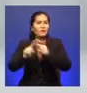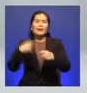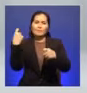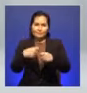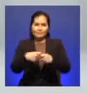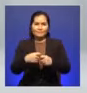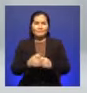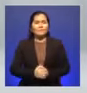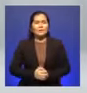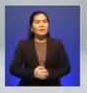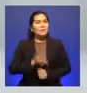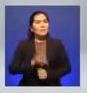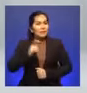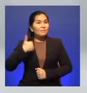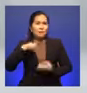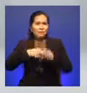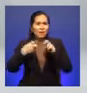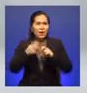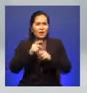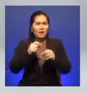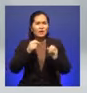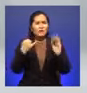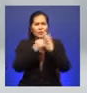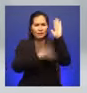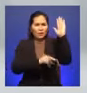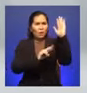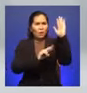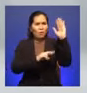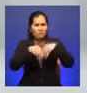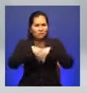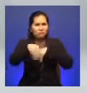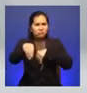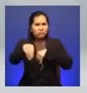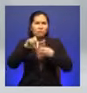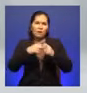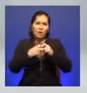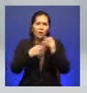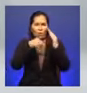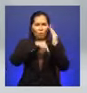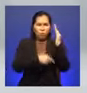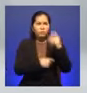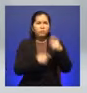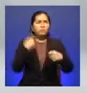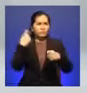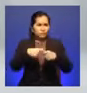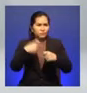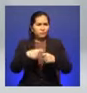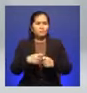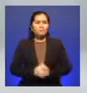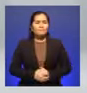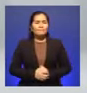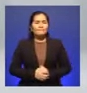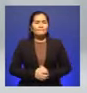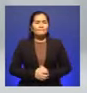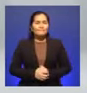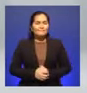กลนะคะการอยู่นราธิวาสเนี่ยก็อาจจะมีอุปสรรคในเรื่องการเดินทางการเชื่อมโยงกับหน่วยงานต่างๆด้วยเ